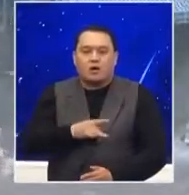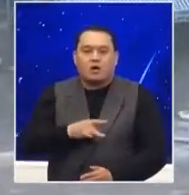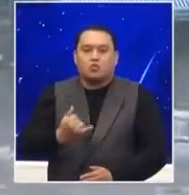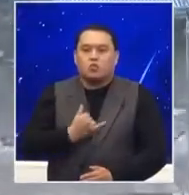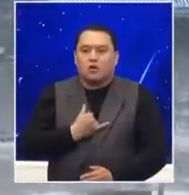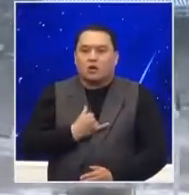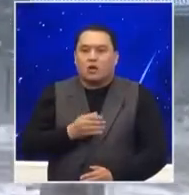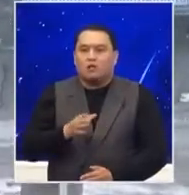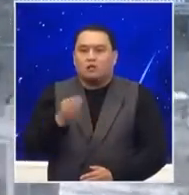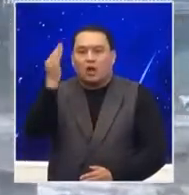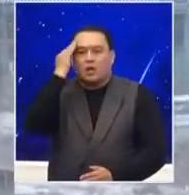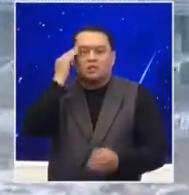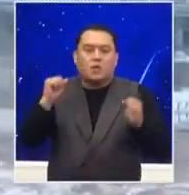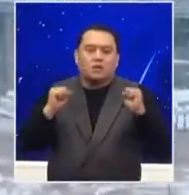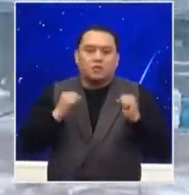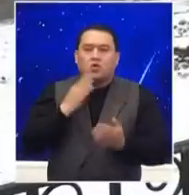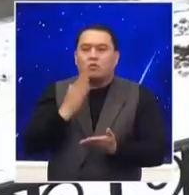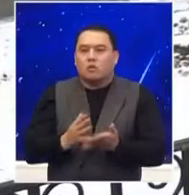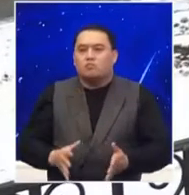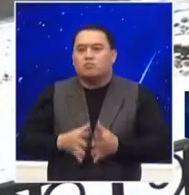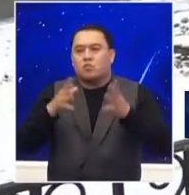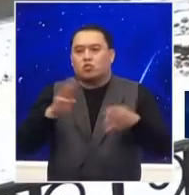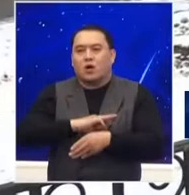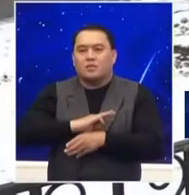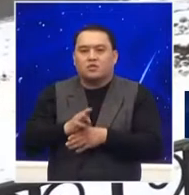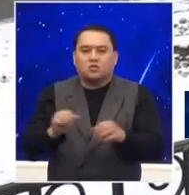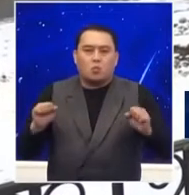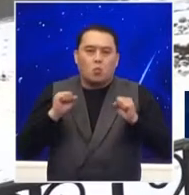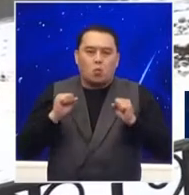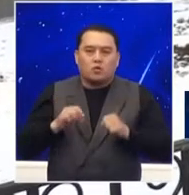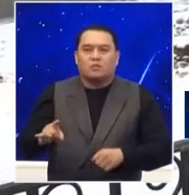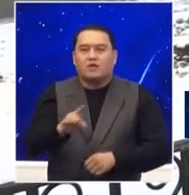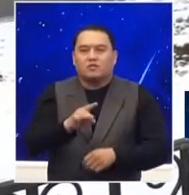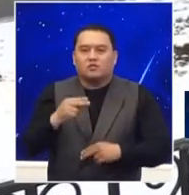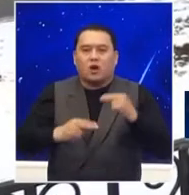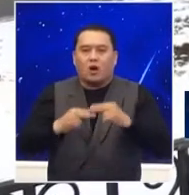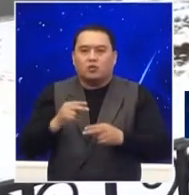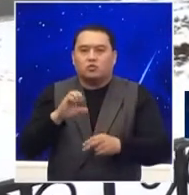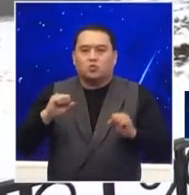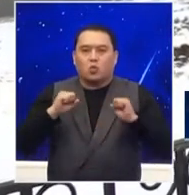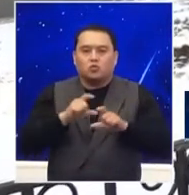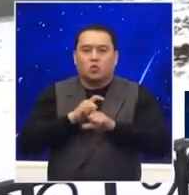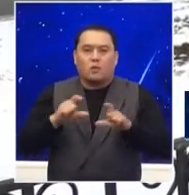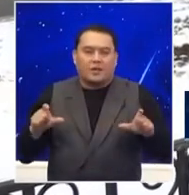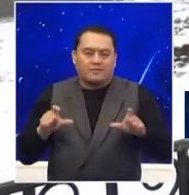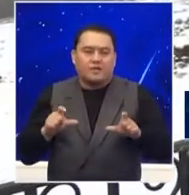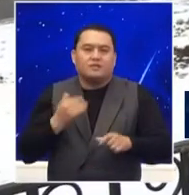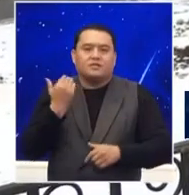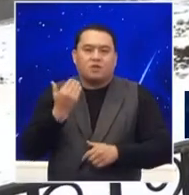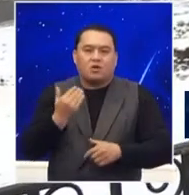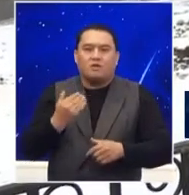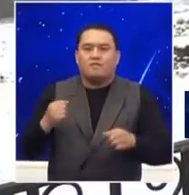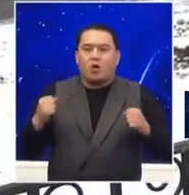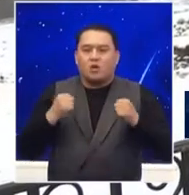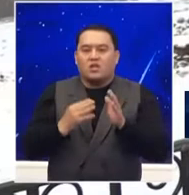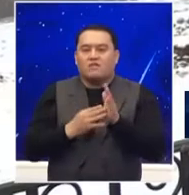Райымбекский район богат на талантливых спортсменов. Для большего охвата населения спортом в районе ведется строительство ряда спортивных объектов. Среди них и ФОК.